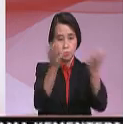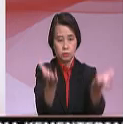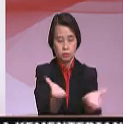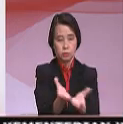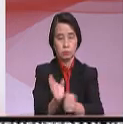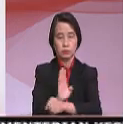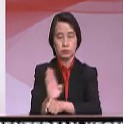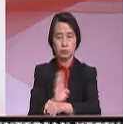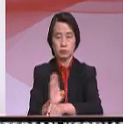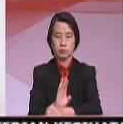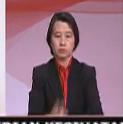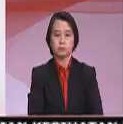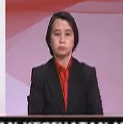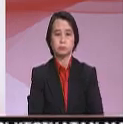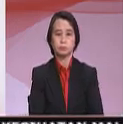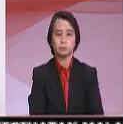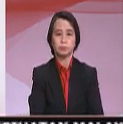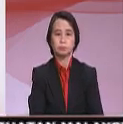korporat.